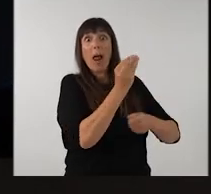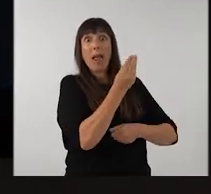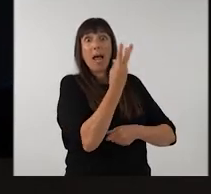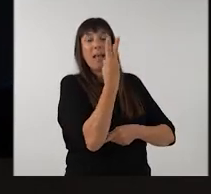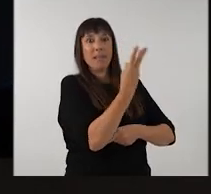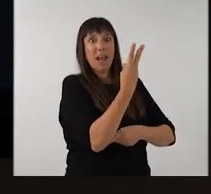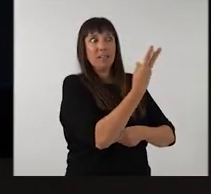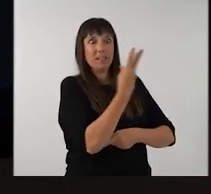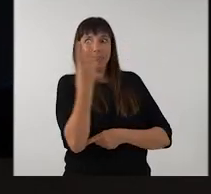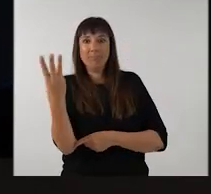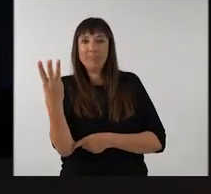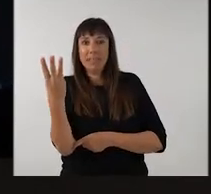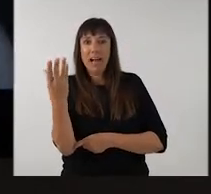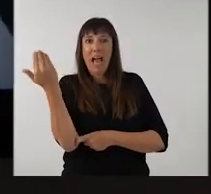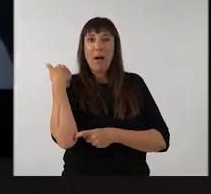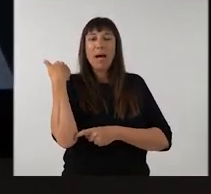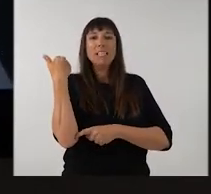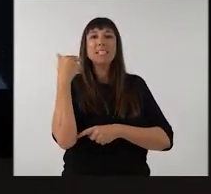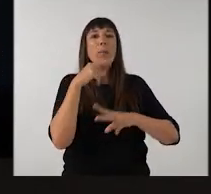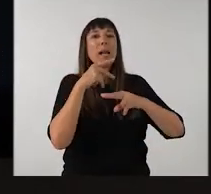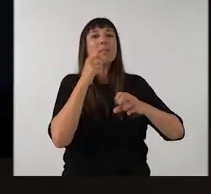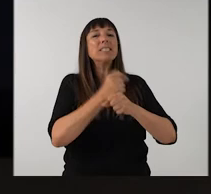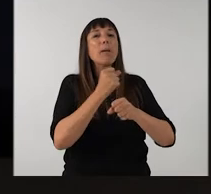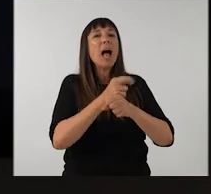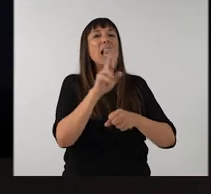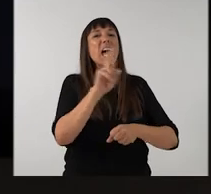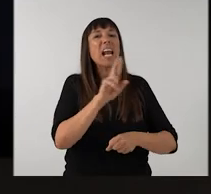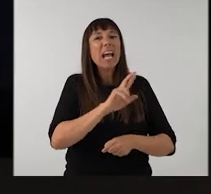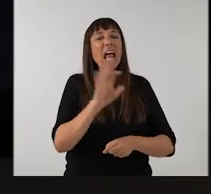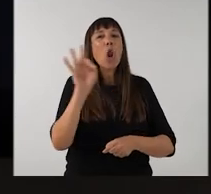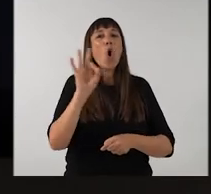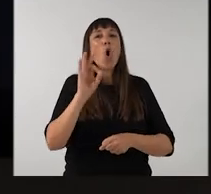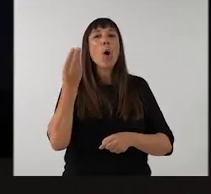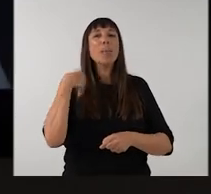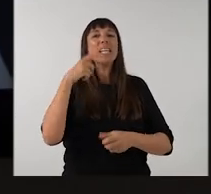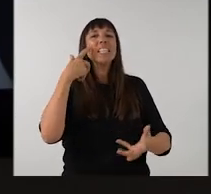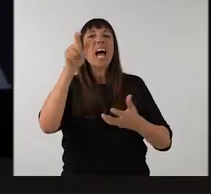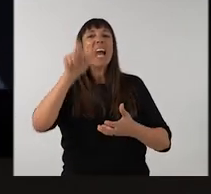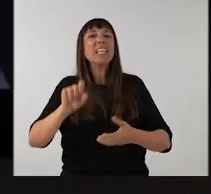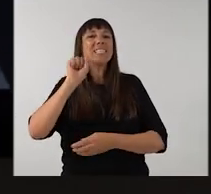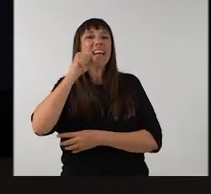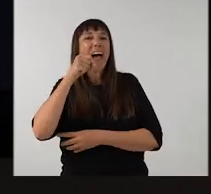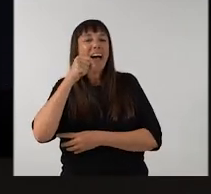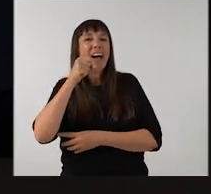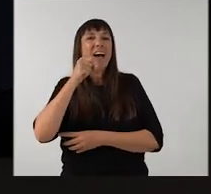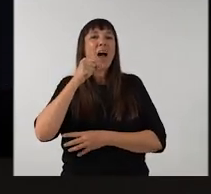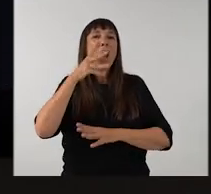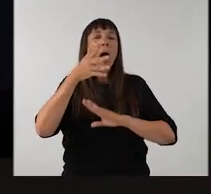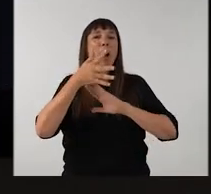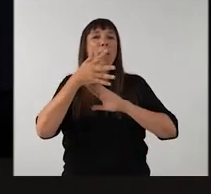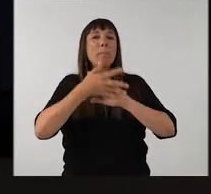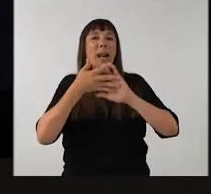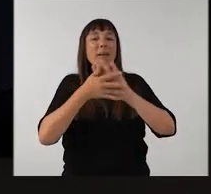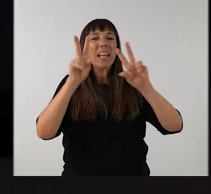no? I abans, parlant del treball de la Raquel o parlant del treball de Te Ching Xie, parlàvem d'aquestes temporalitats, no?